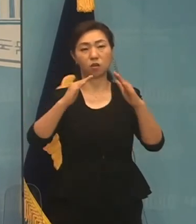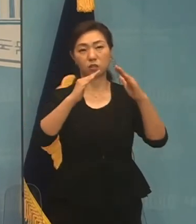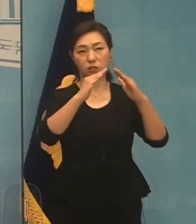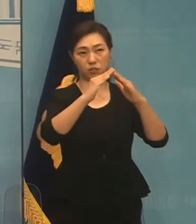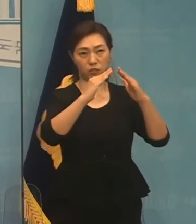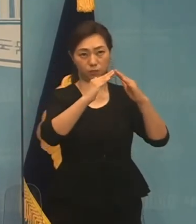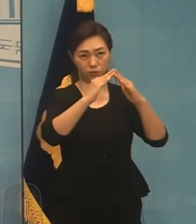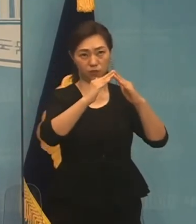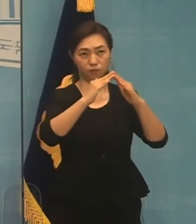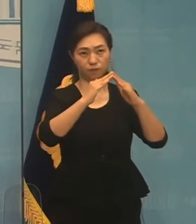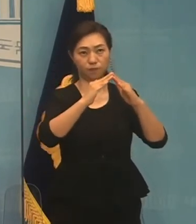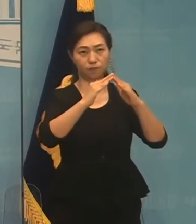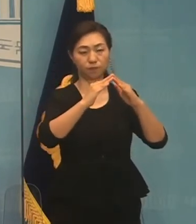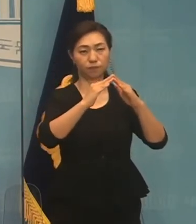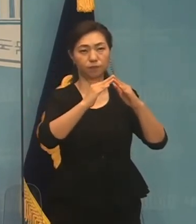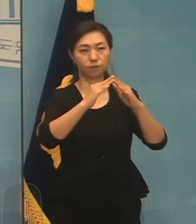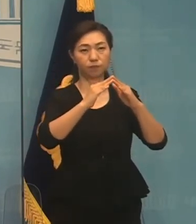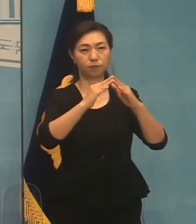주택을